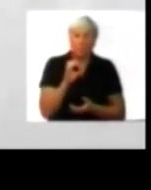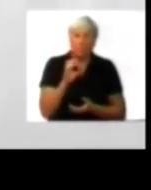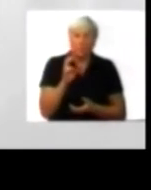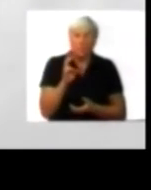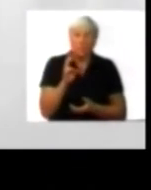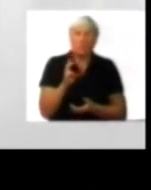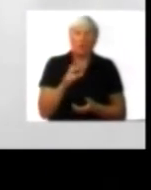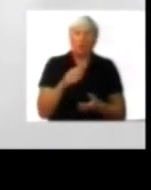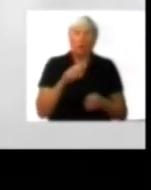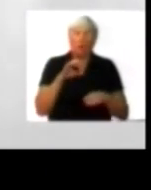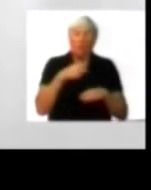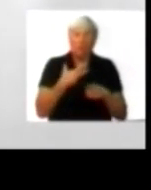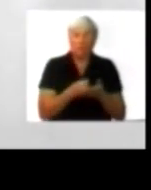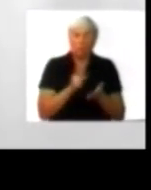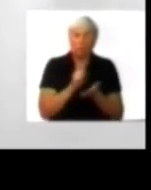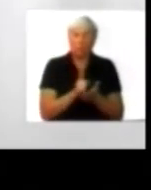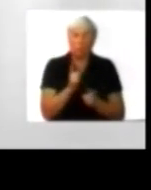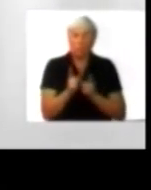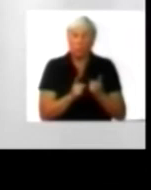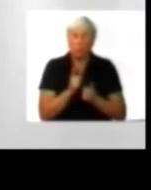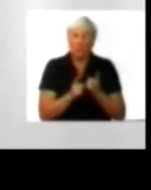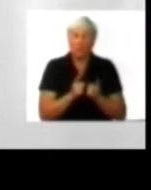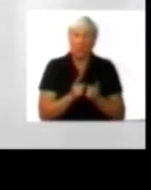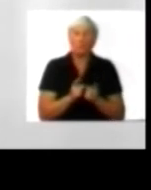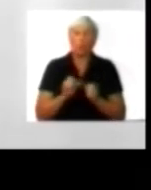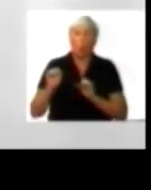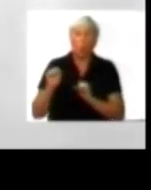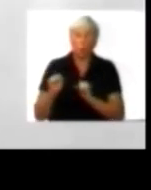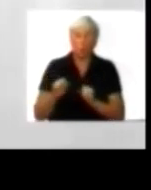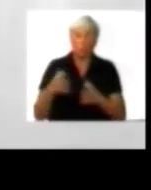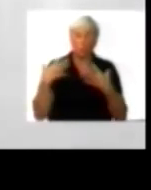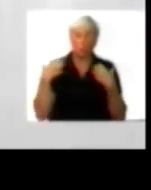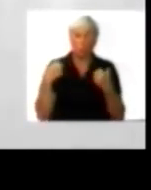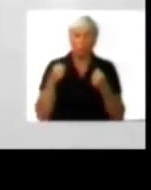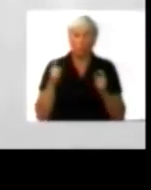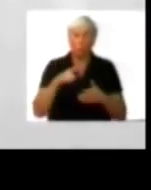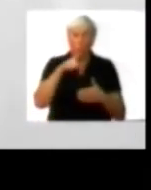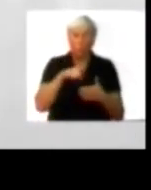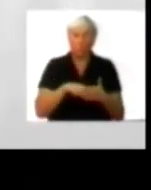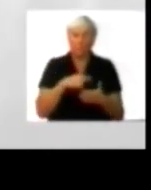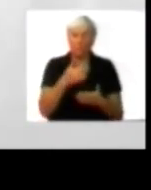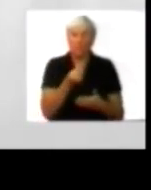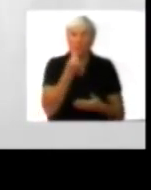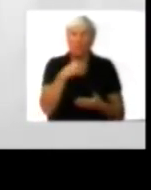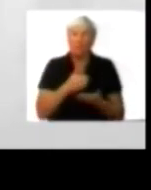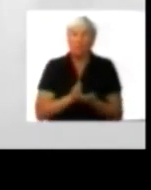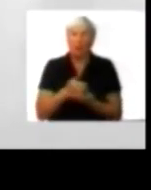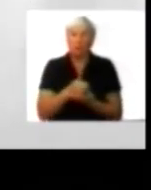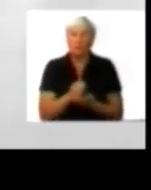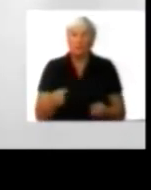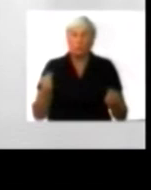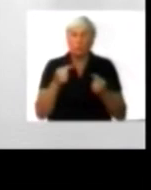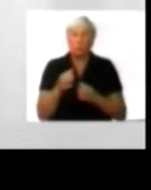процедуру перекваліфікації Всесвітньої організації охорони здоров'я, щоб впевнитися в їхній якості та відповідності